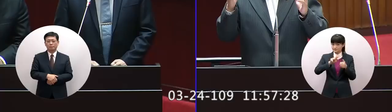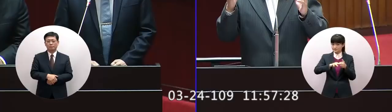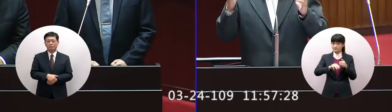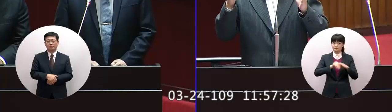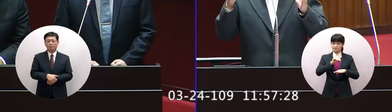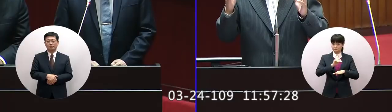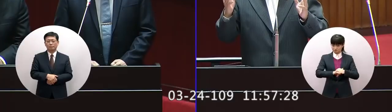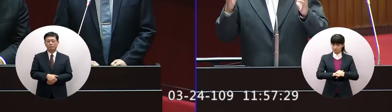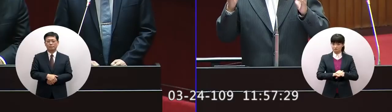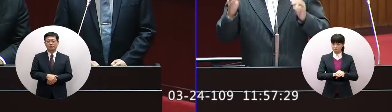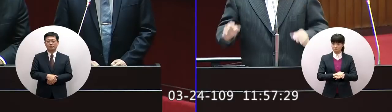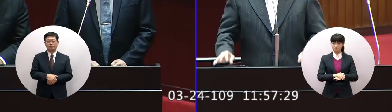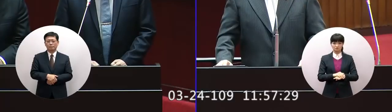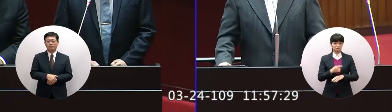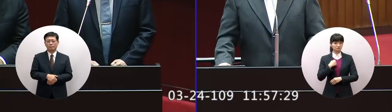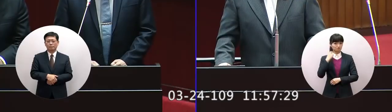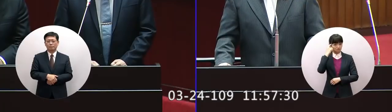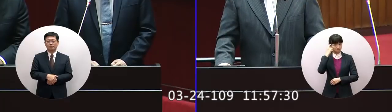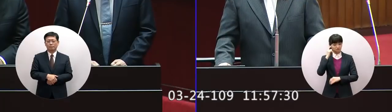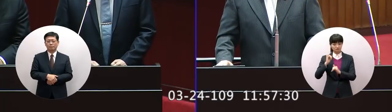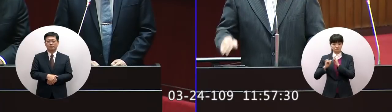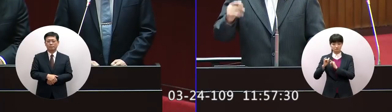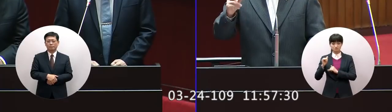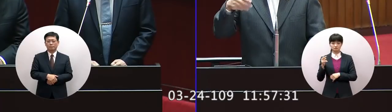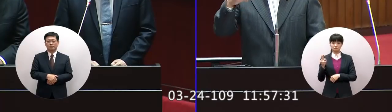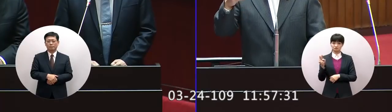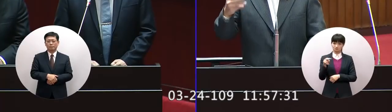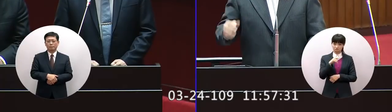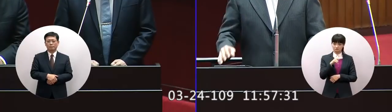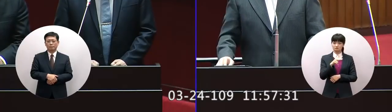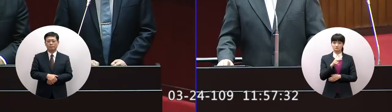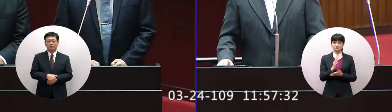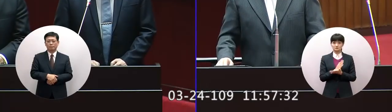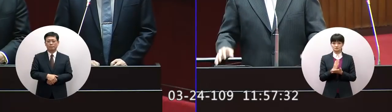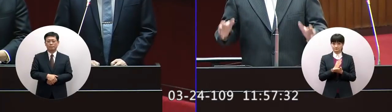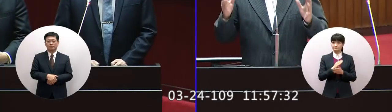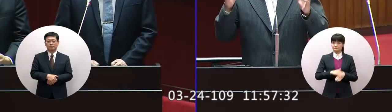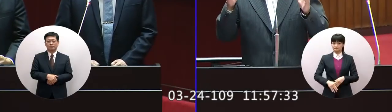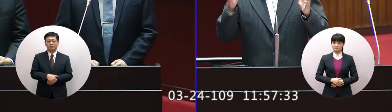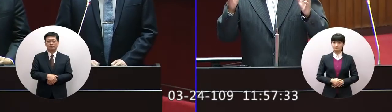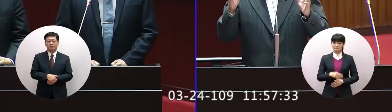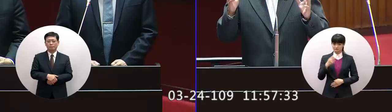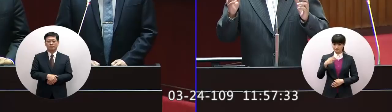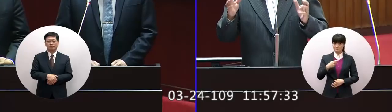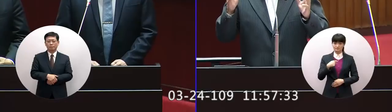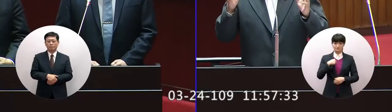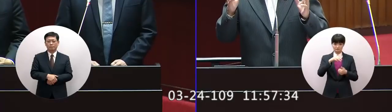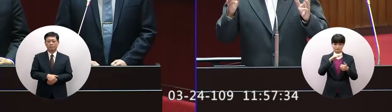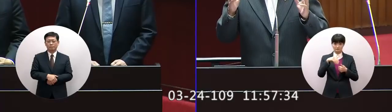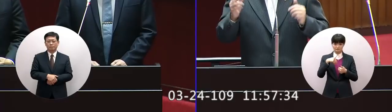战斗力，我想社会自有公平。那我们再探讨一个问题，我们的教